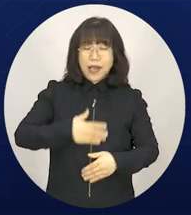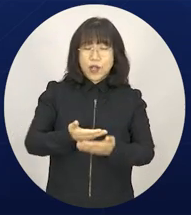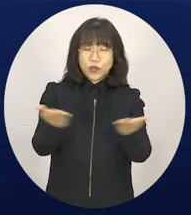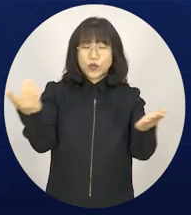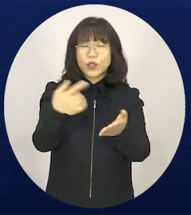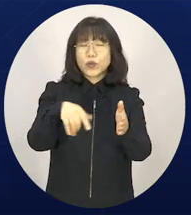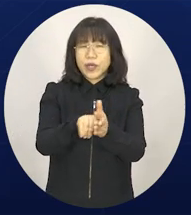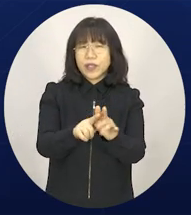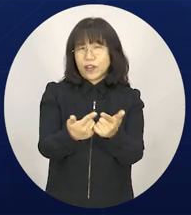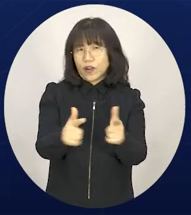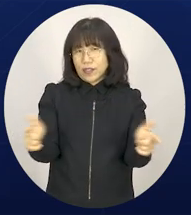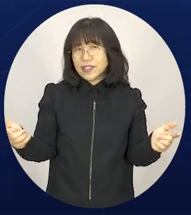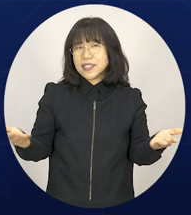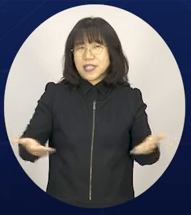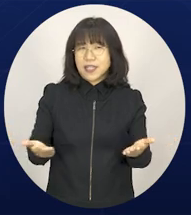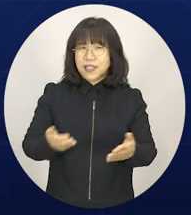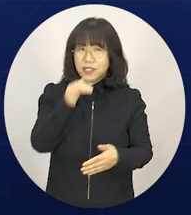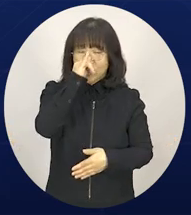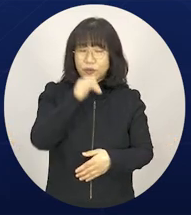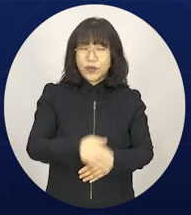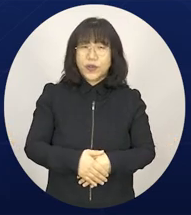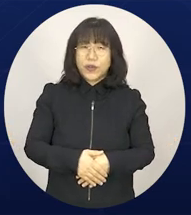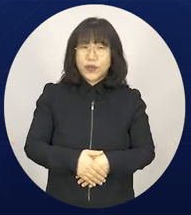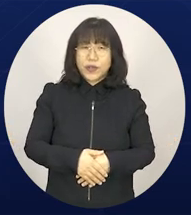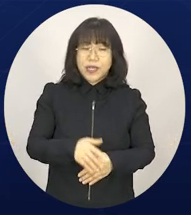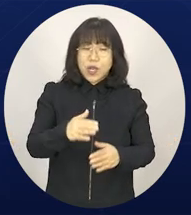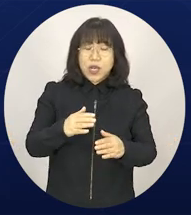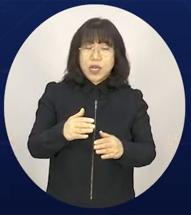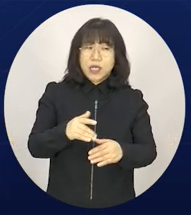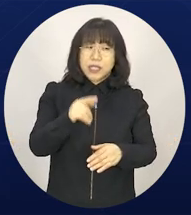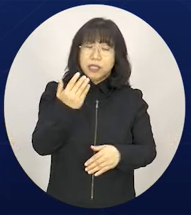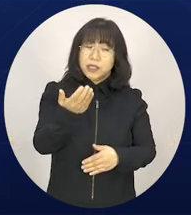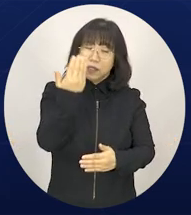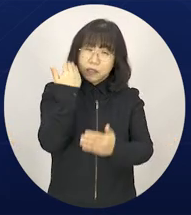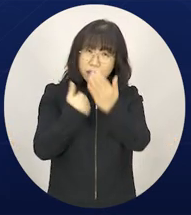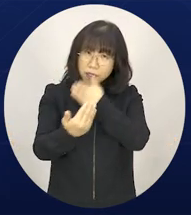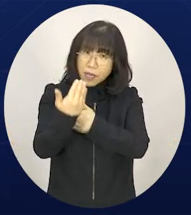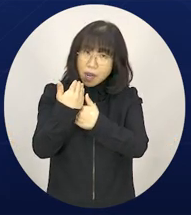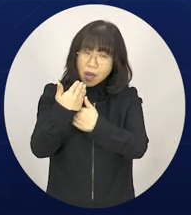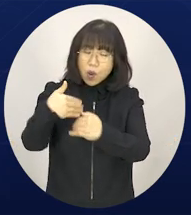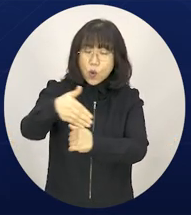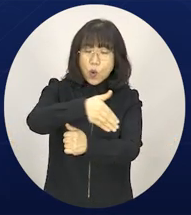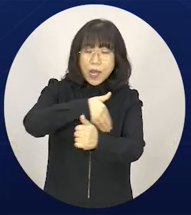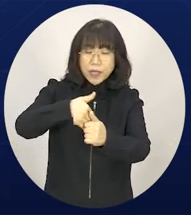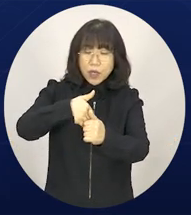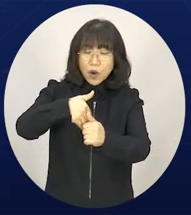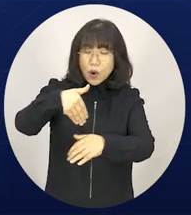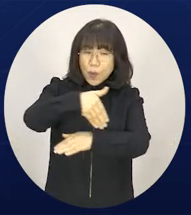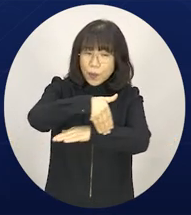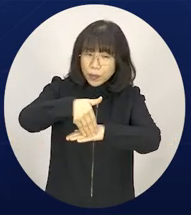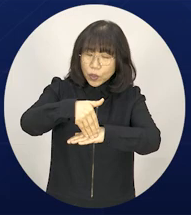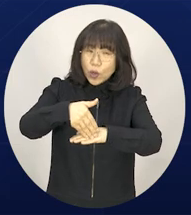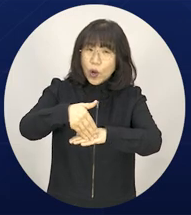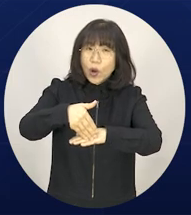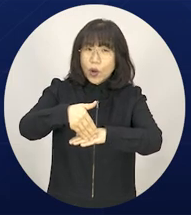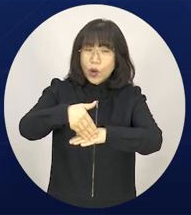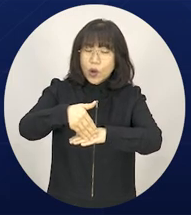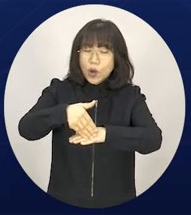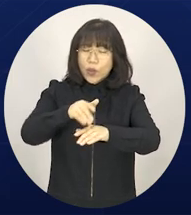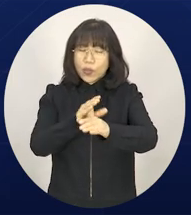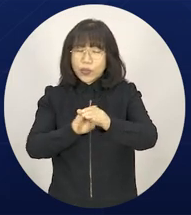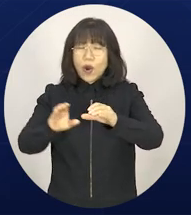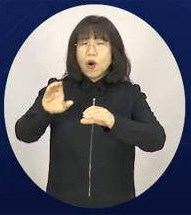있는데요 특히 올해는 기존의 해오던 환경 조성에서 더 나아가인지 건강 디자인을 접목한